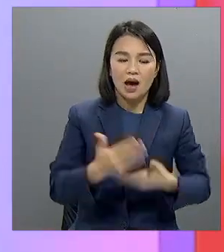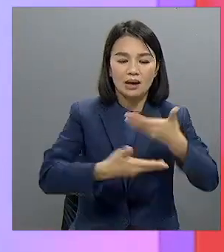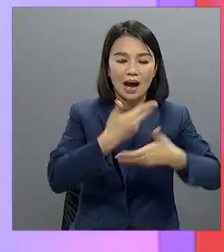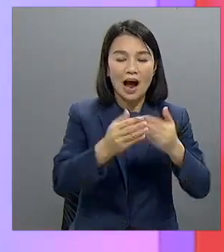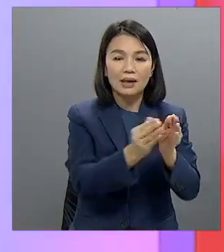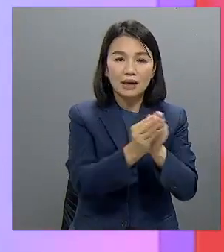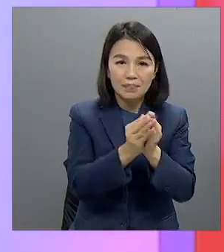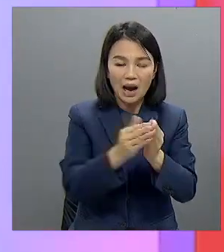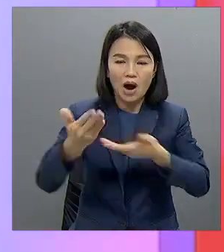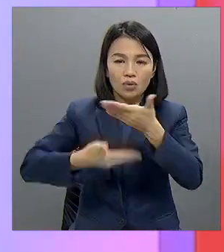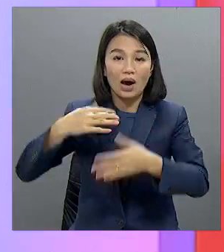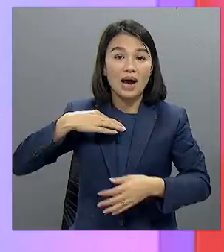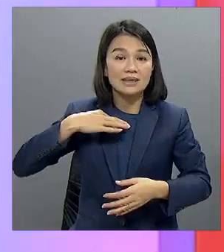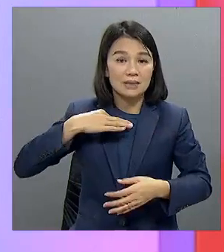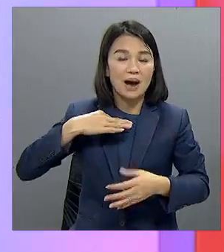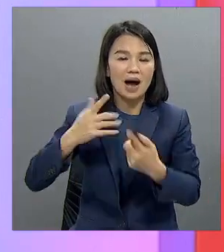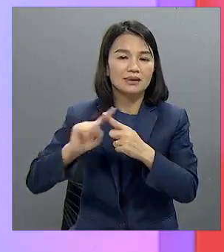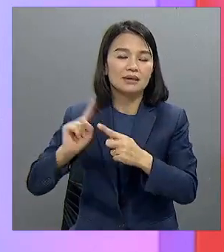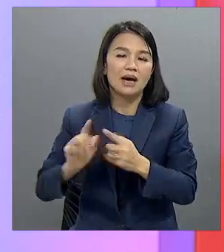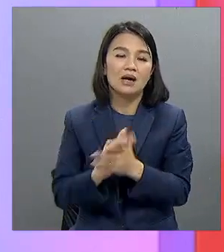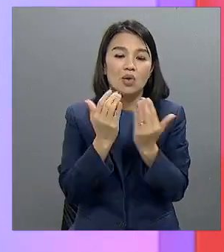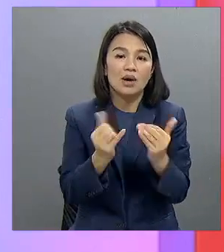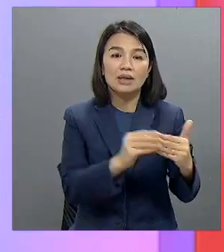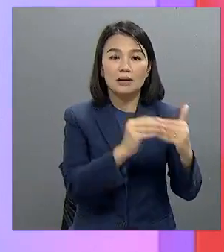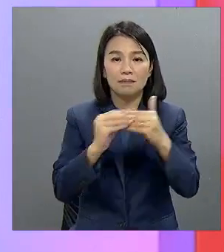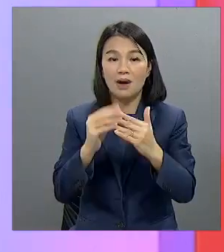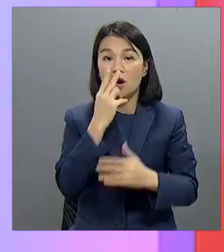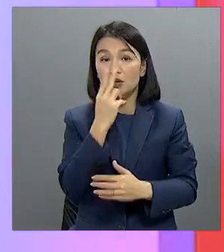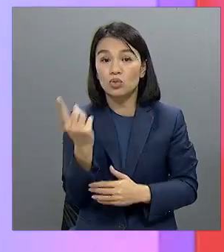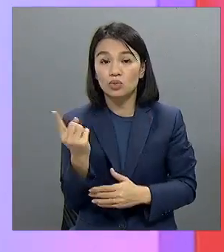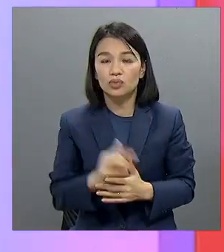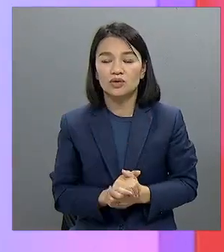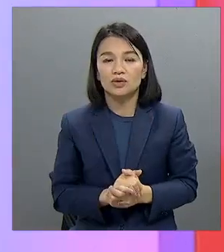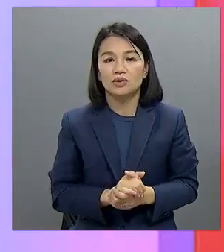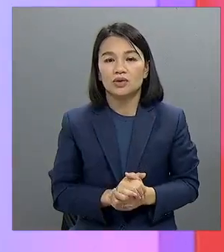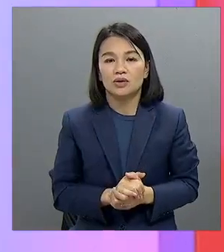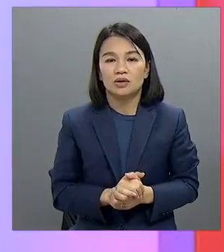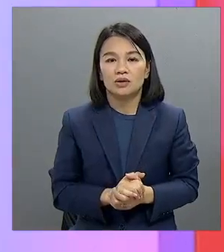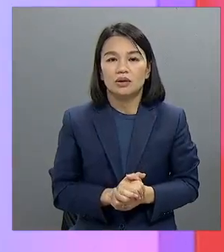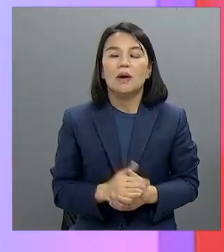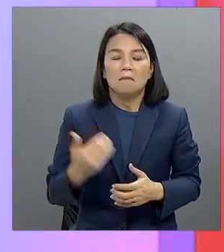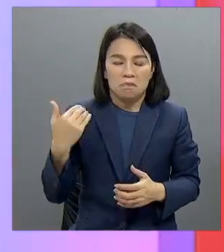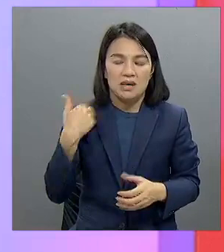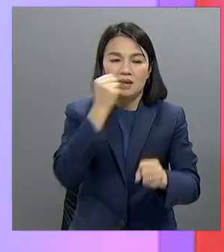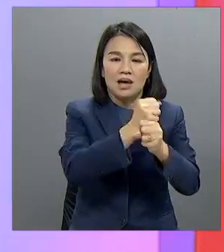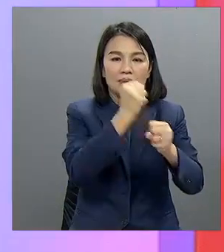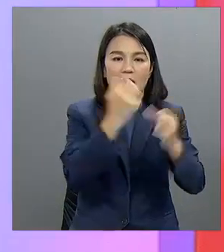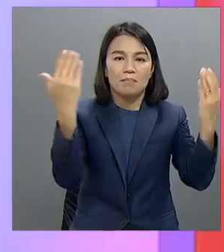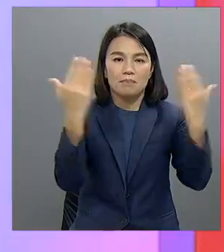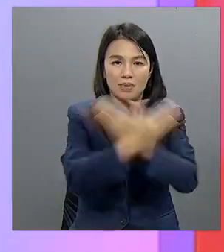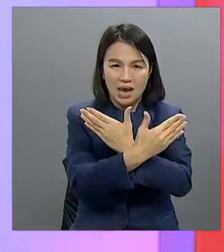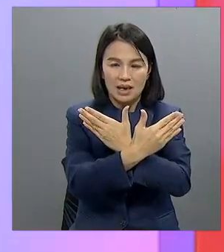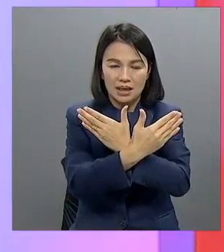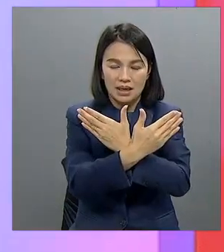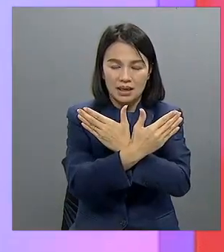ผ้าบ้างวันนี้จะพาคุณผู้ชมไปรู้จักกับบุคคลอีกท่านหนึ่งครับที่ได้เปลี่ยนงานอดิเรกของตนเองให้กลายมาเป็นร